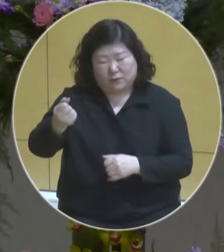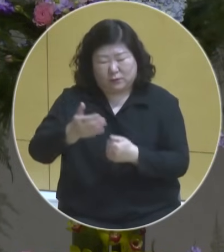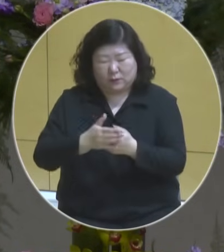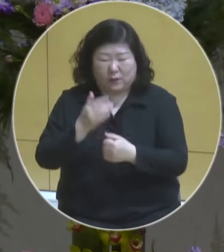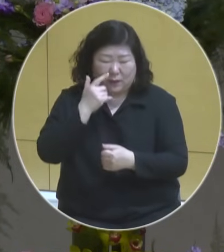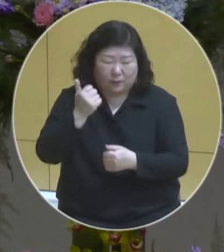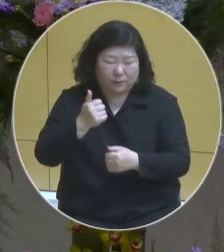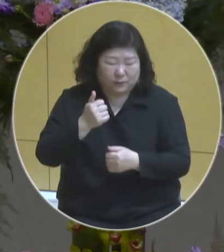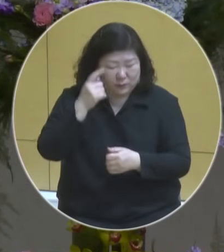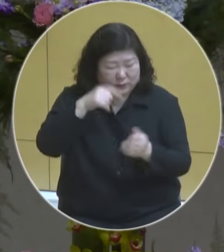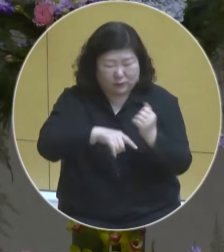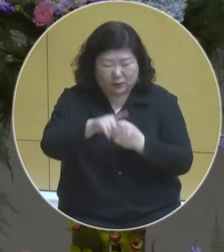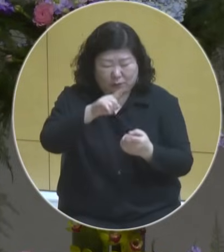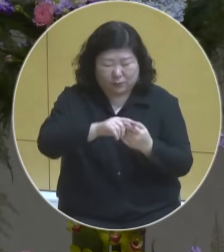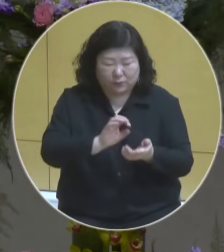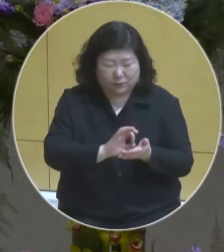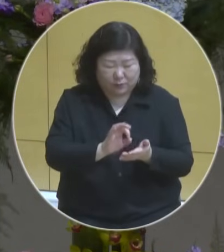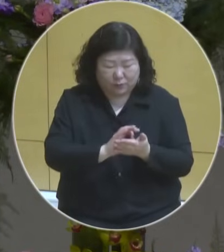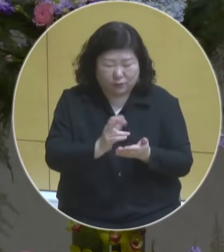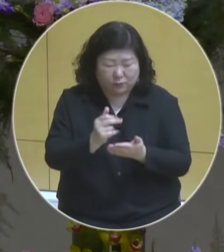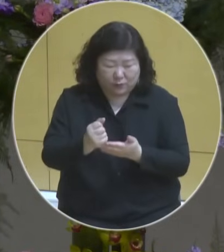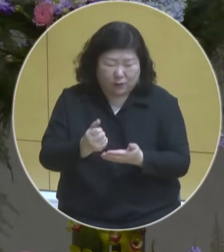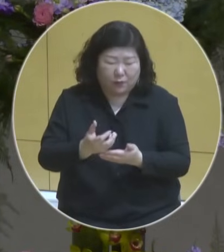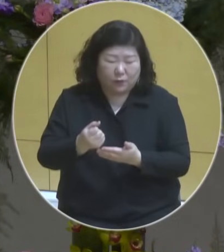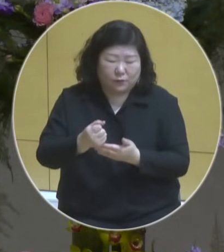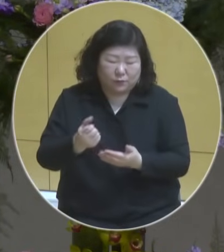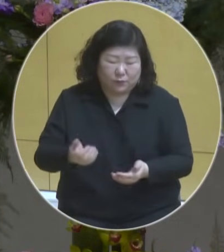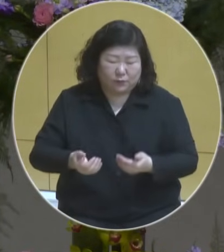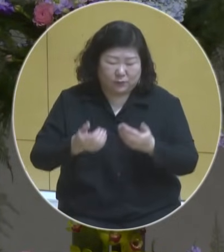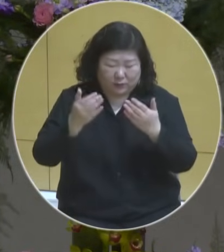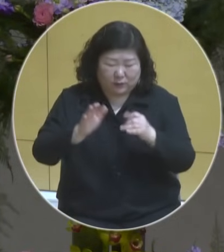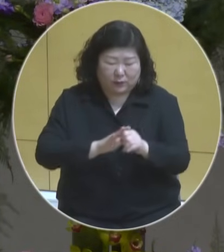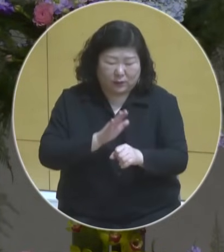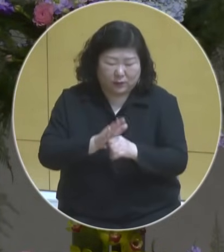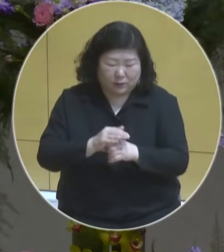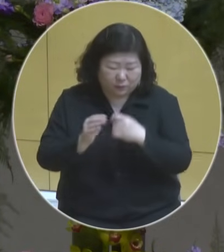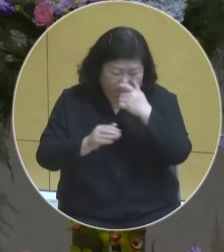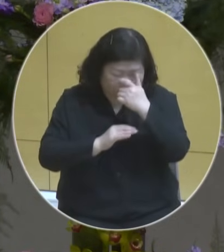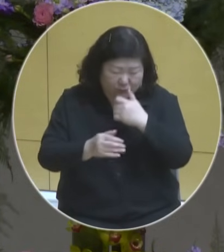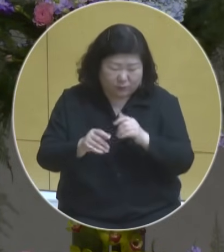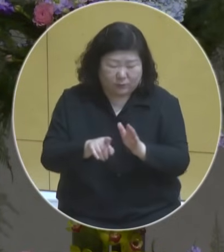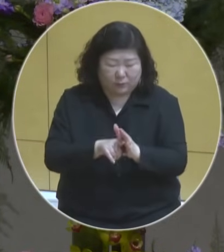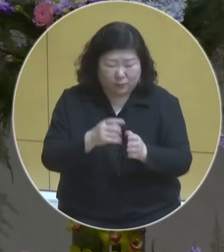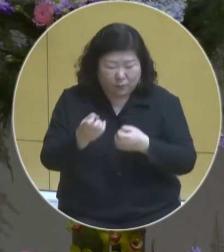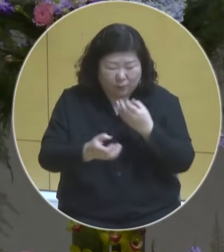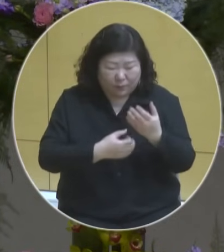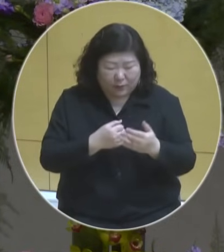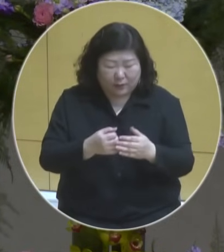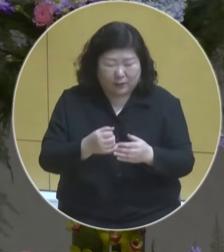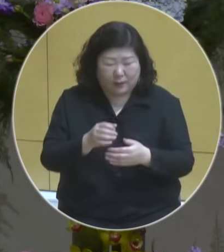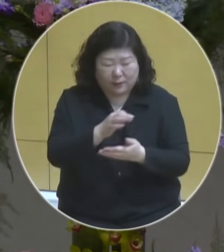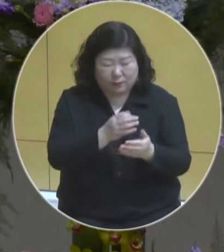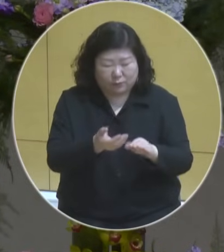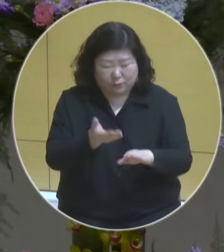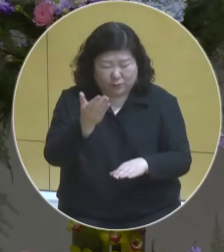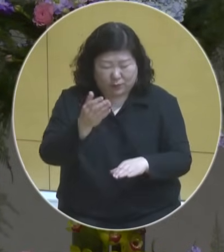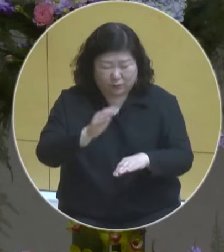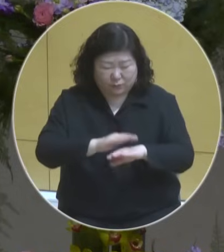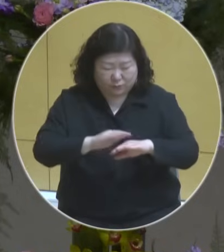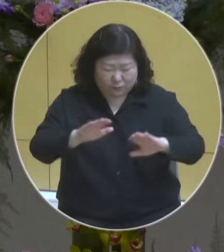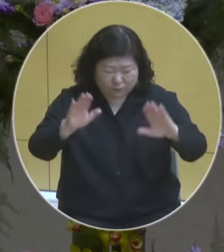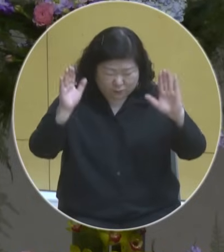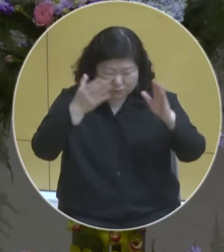사용하게 하시고 주의 것을 주의 것으로 올려드리는 사랑하는 성도들의 신앙의 고백의 예물 위해 두 손대로